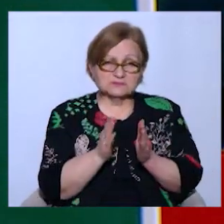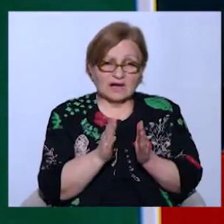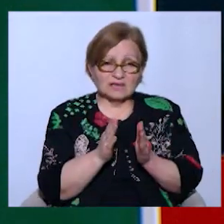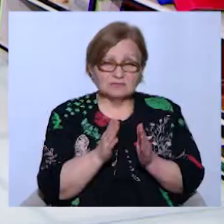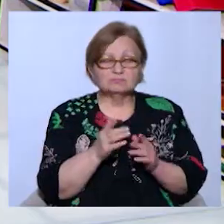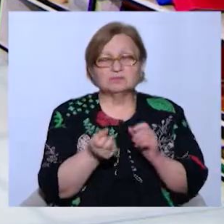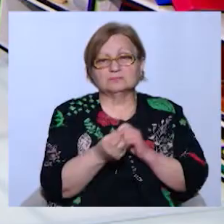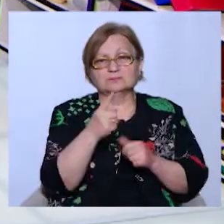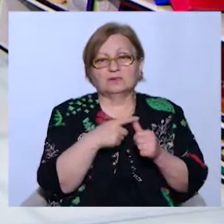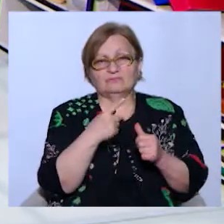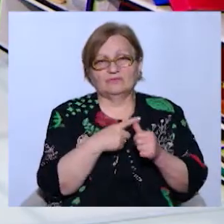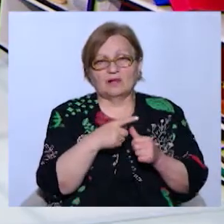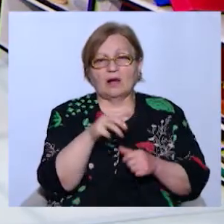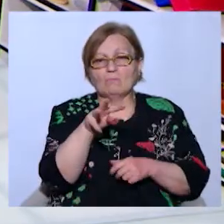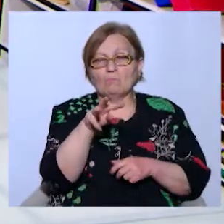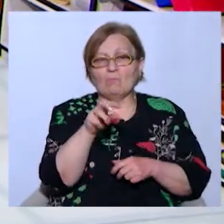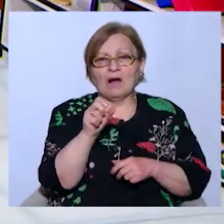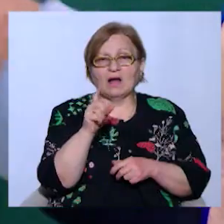მახვილი.